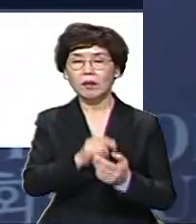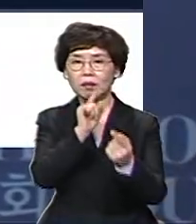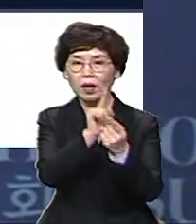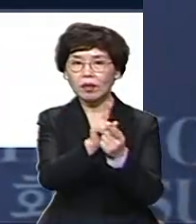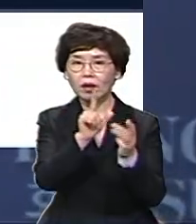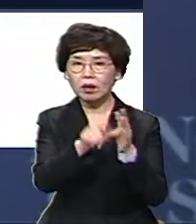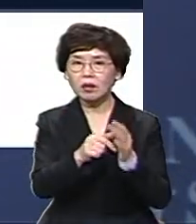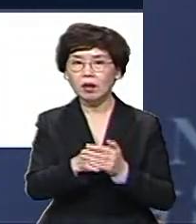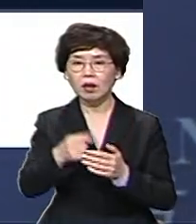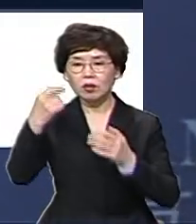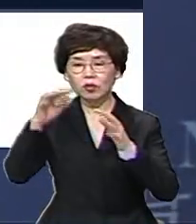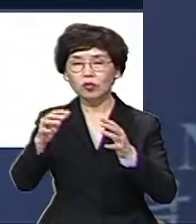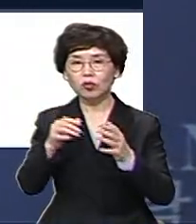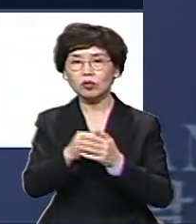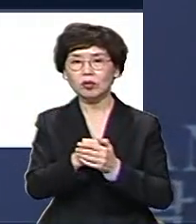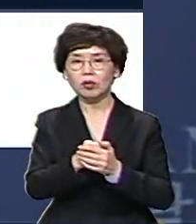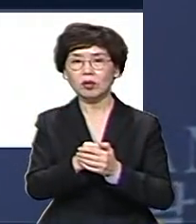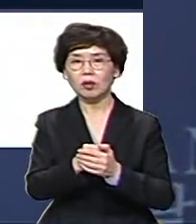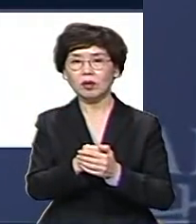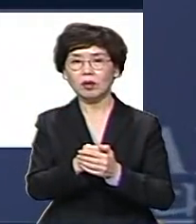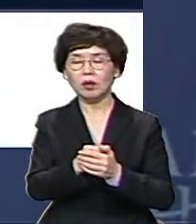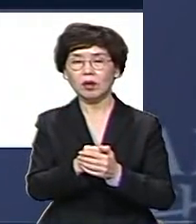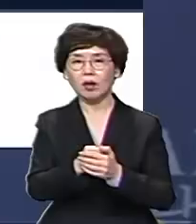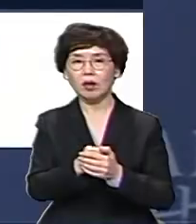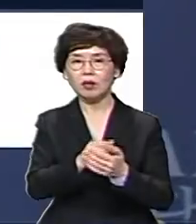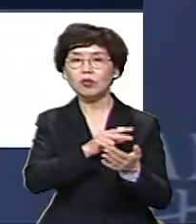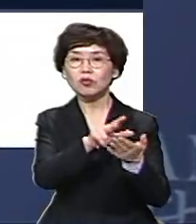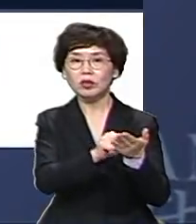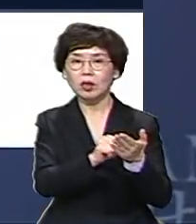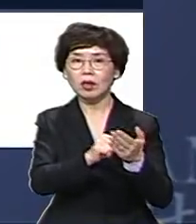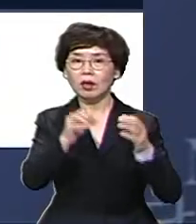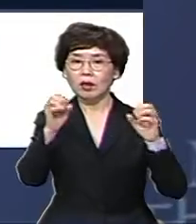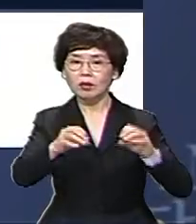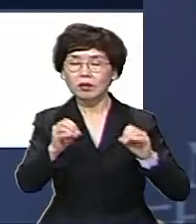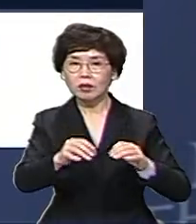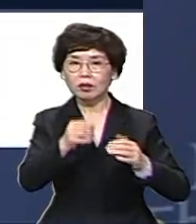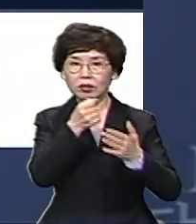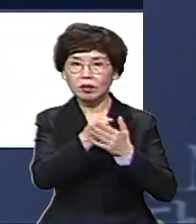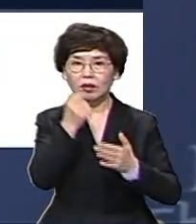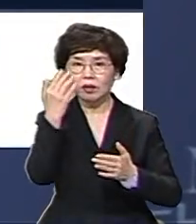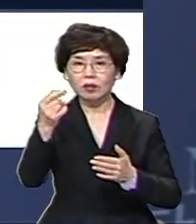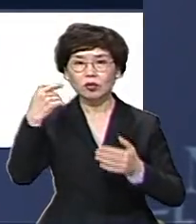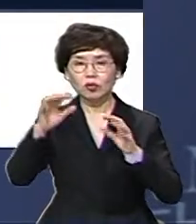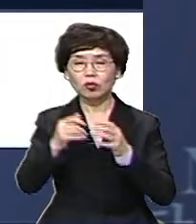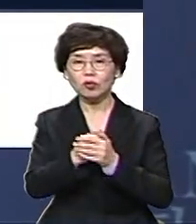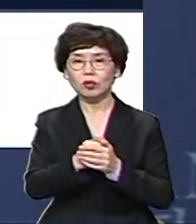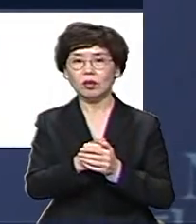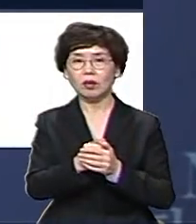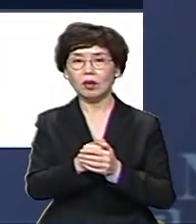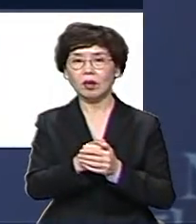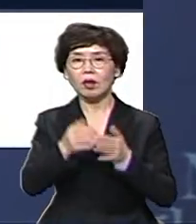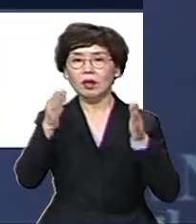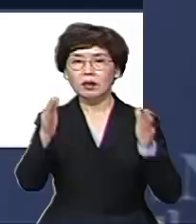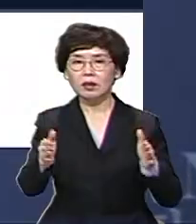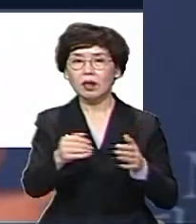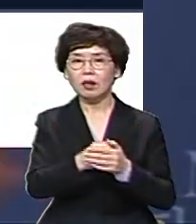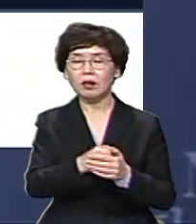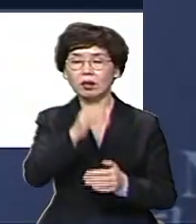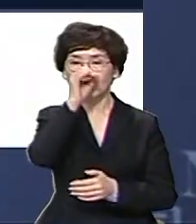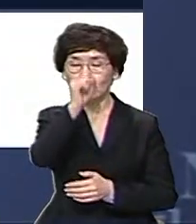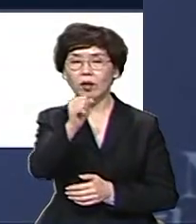말하려고 서밋이 3월에 시진핑 주석과 있을 것입니다. 시진핑